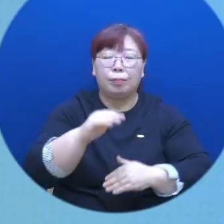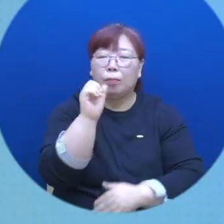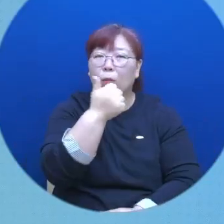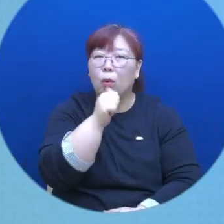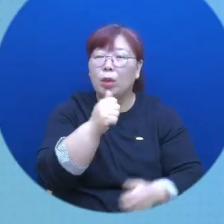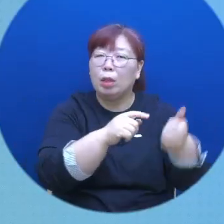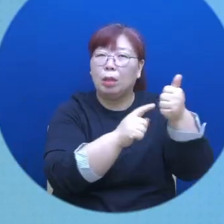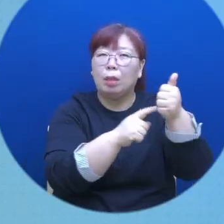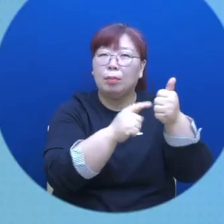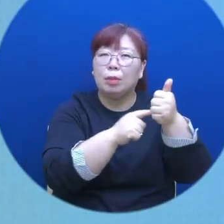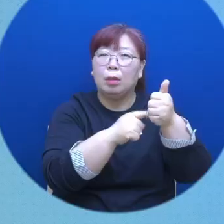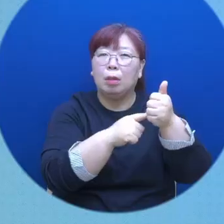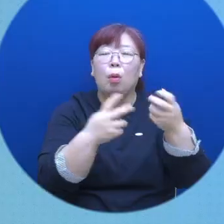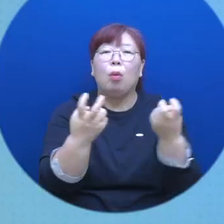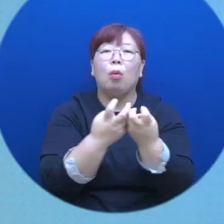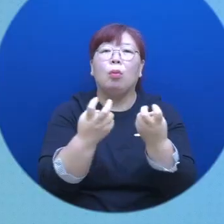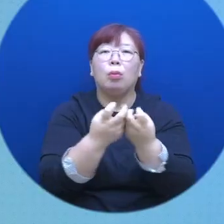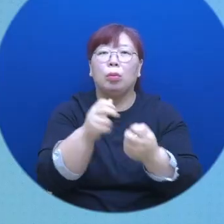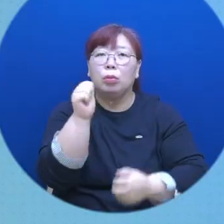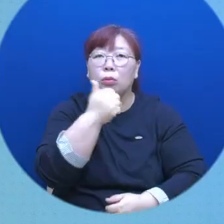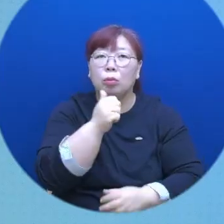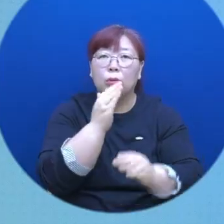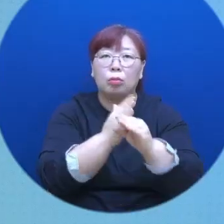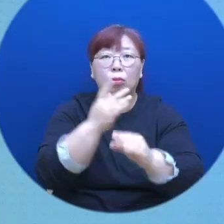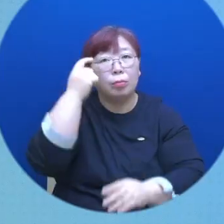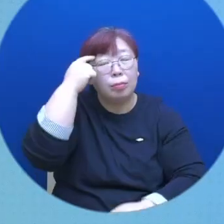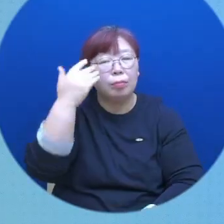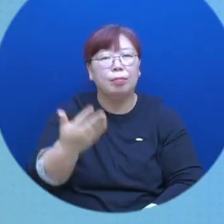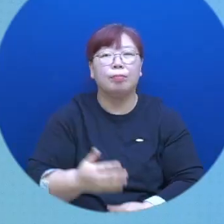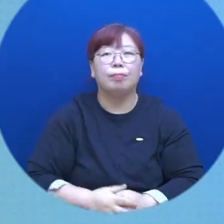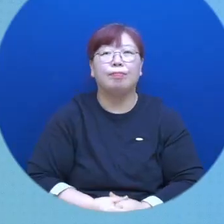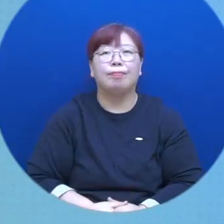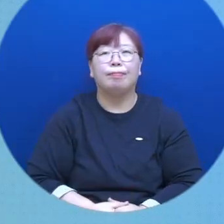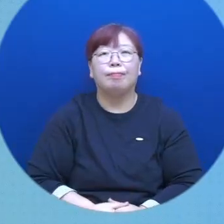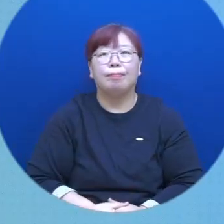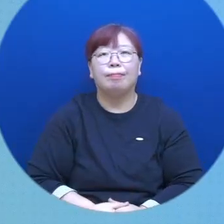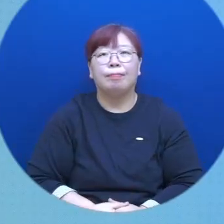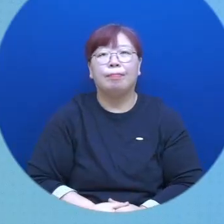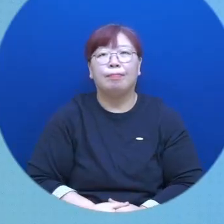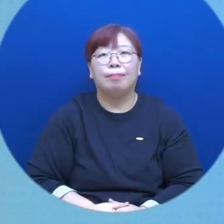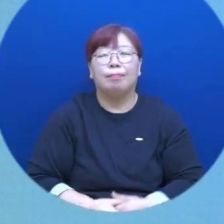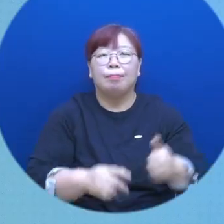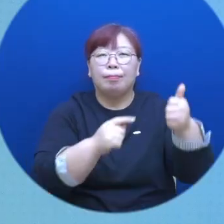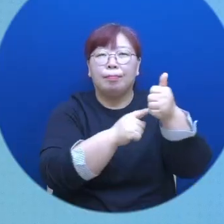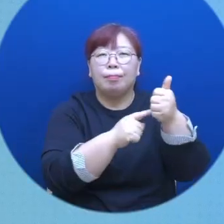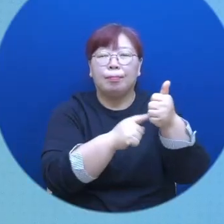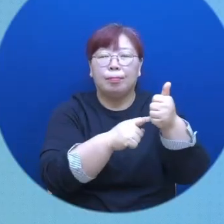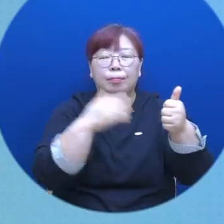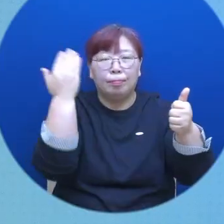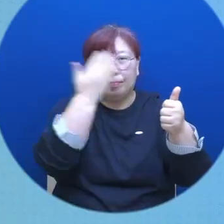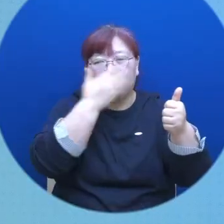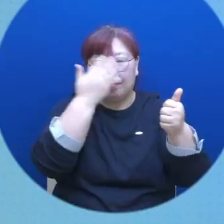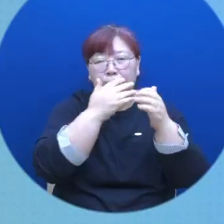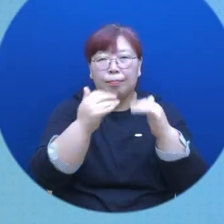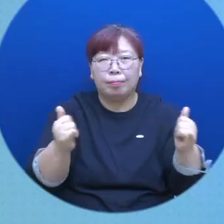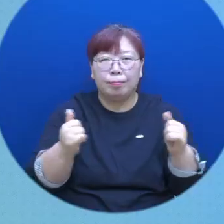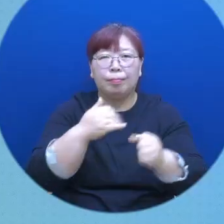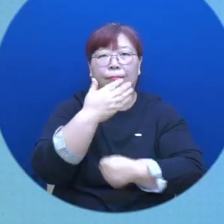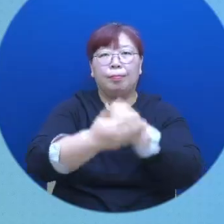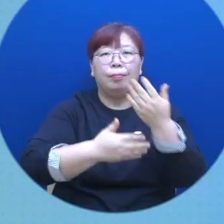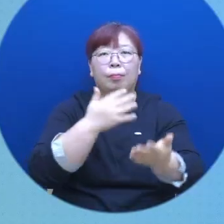고넬료는 어떻게 소개되고 있을까? 성경은 말하죠. 그는 경건한 사람이었다.